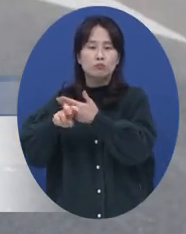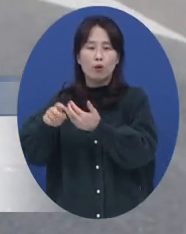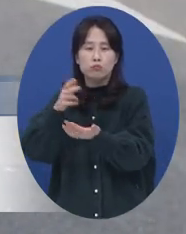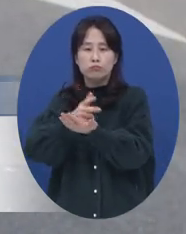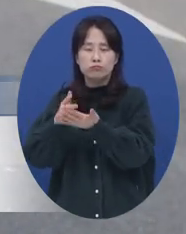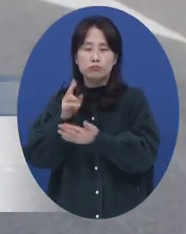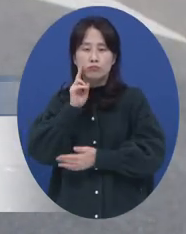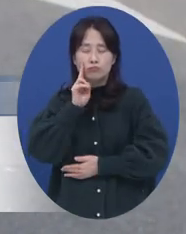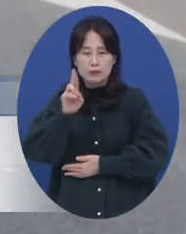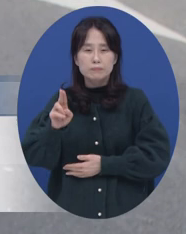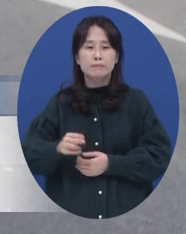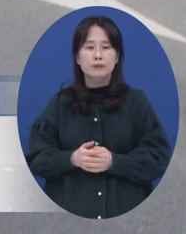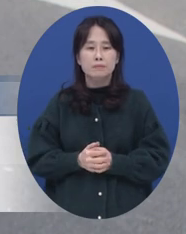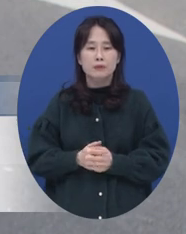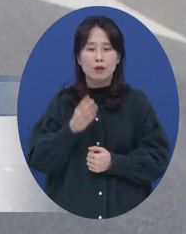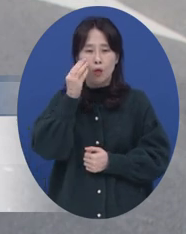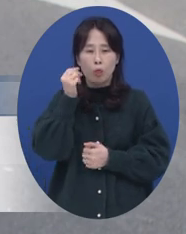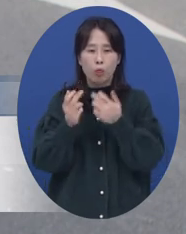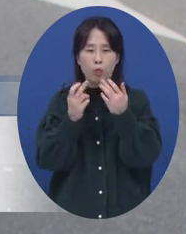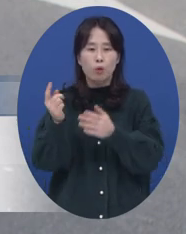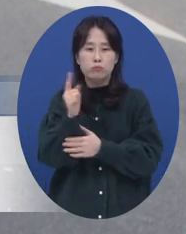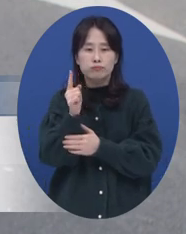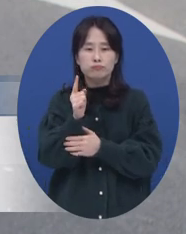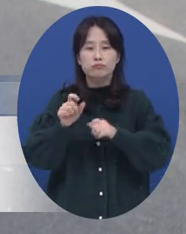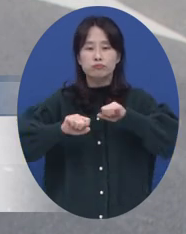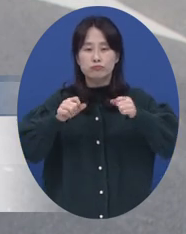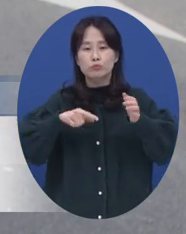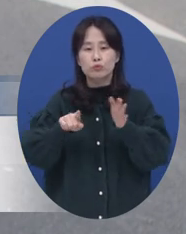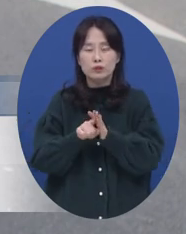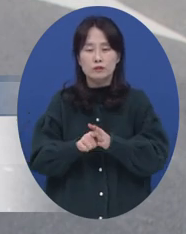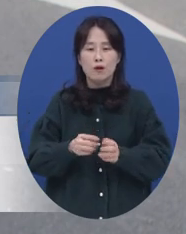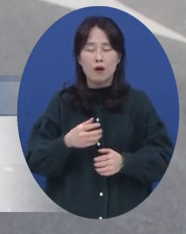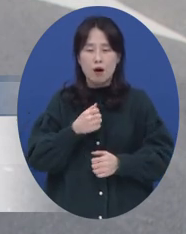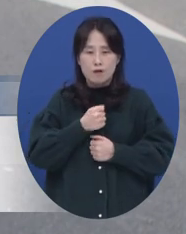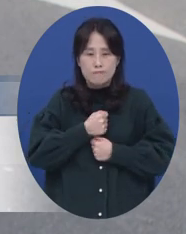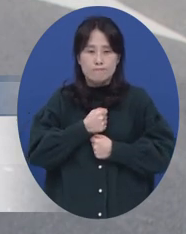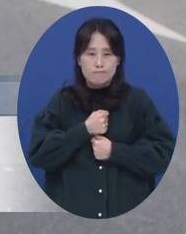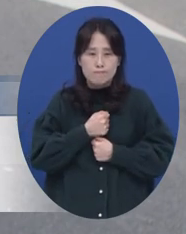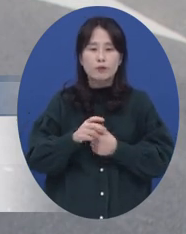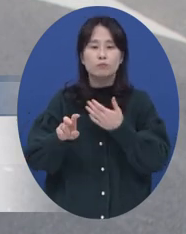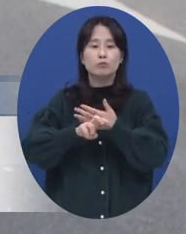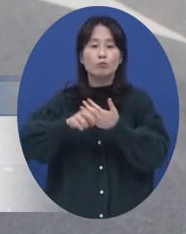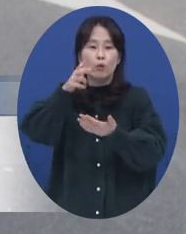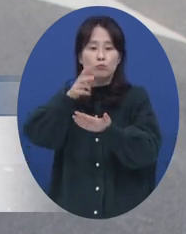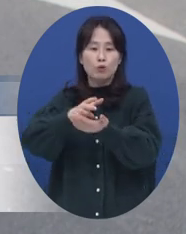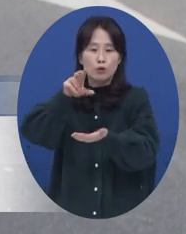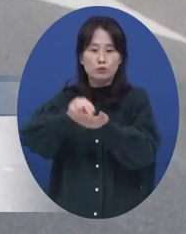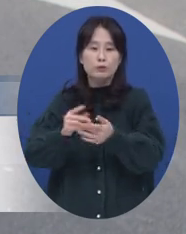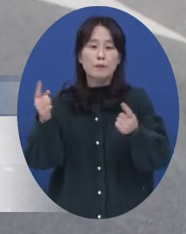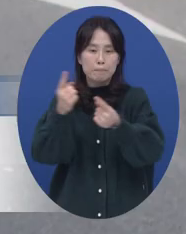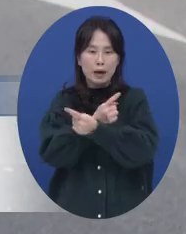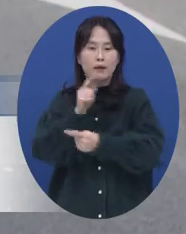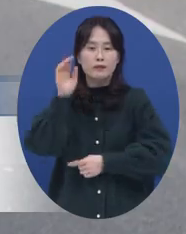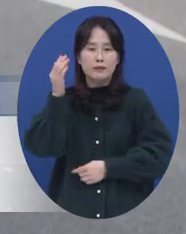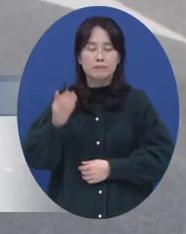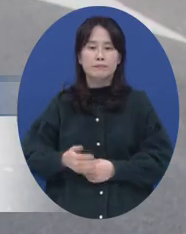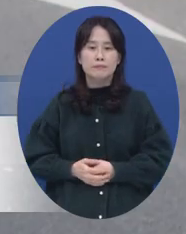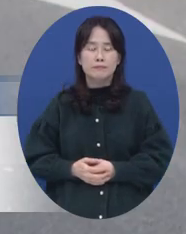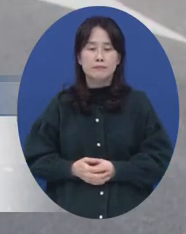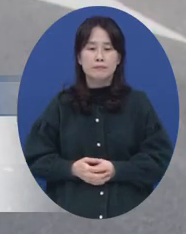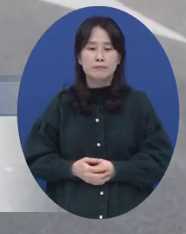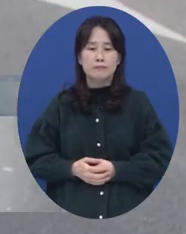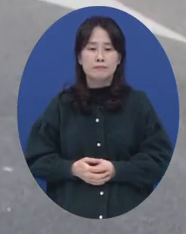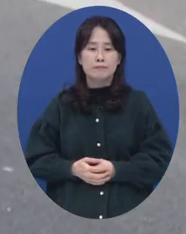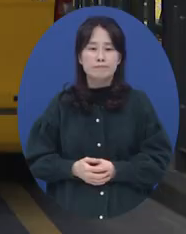불법 주정차 문제가 심각했습니다. 원활한 소방 활동을 위해서 도민들이 경각심을 갖고 불법 주정차 문제를